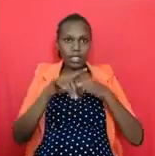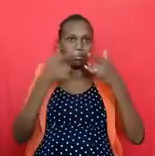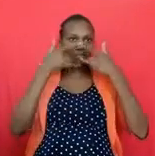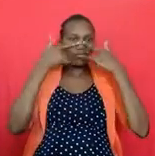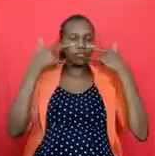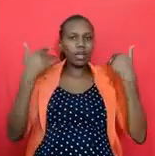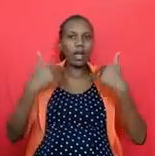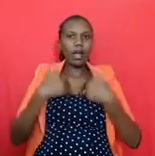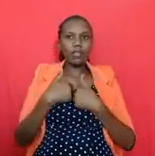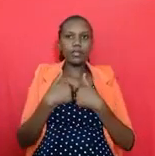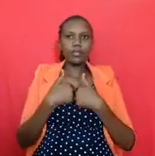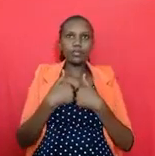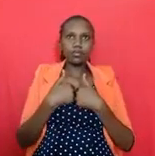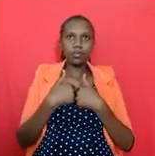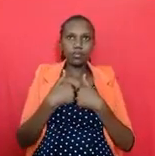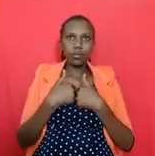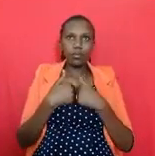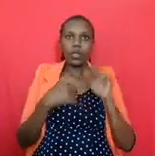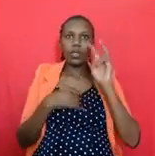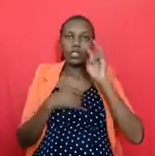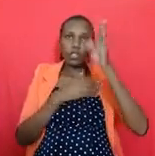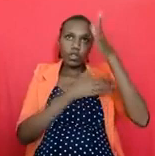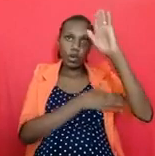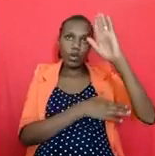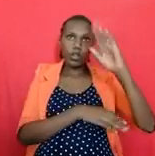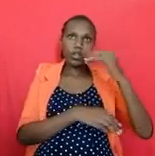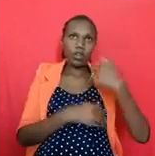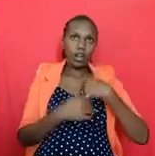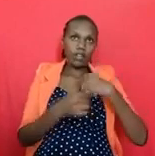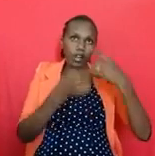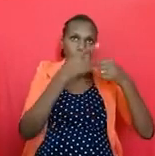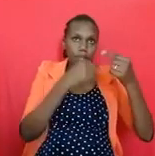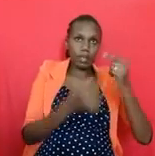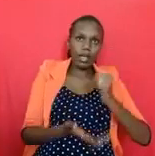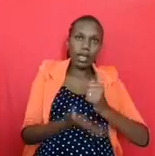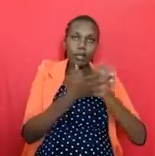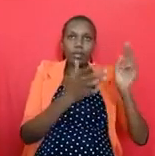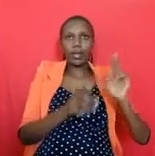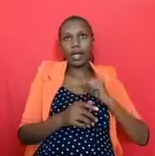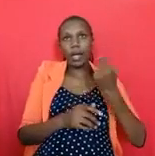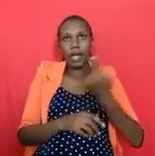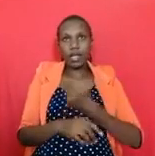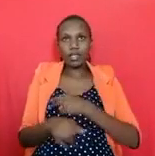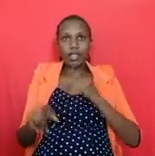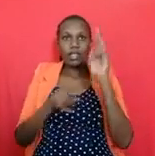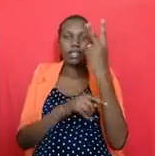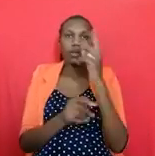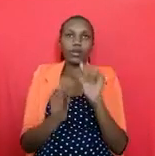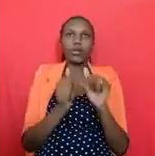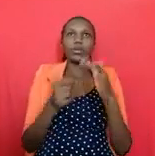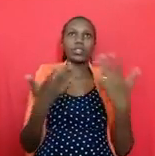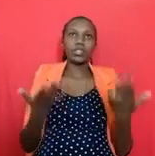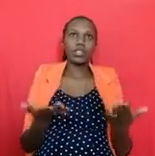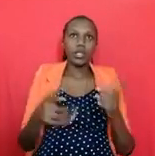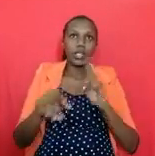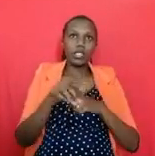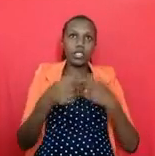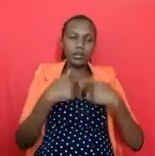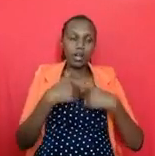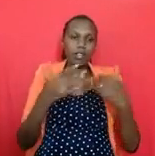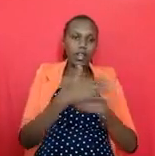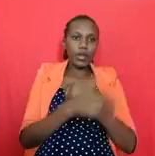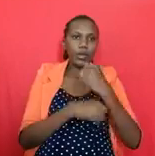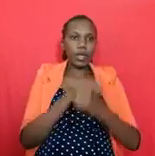kanua no tuonete ngai witu agitukira wa keri tukirugia